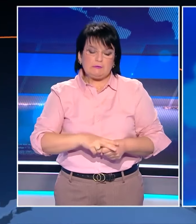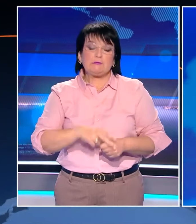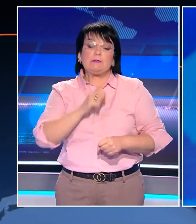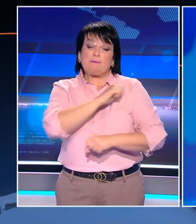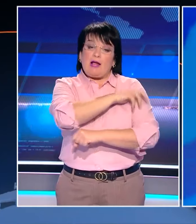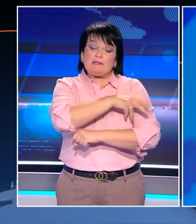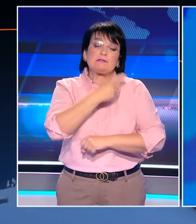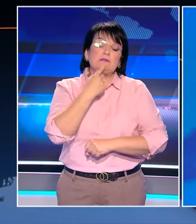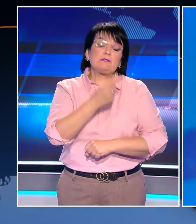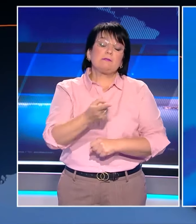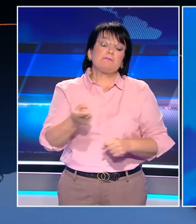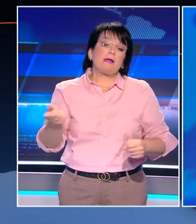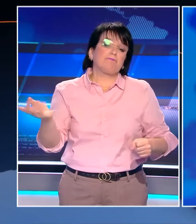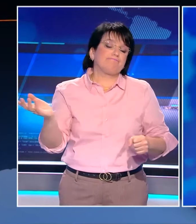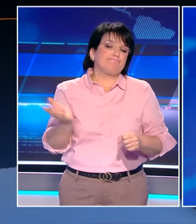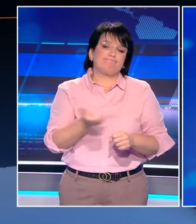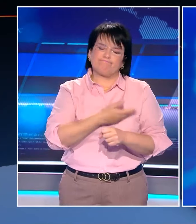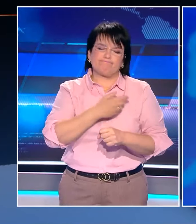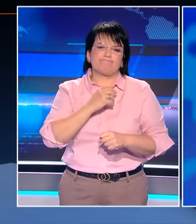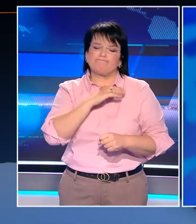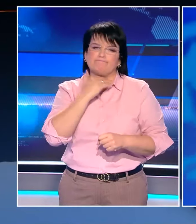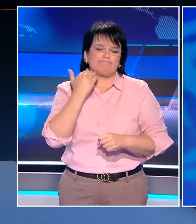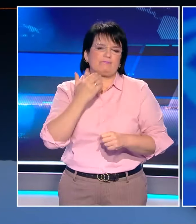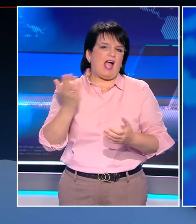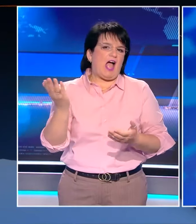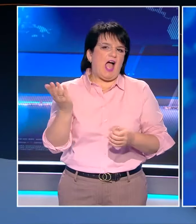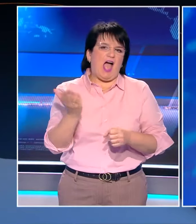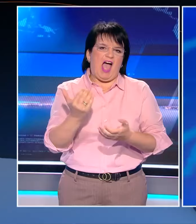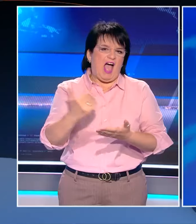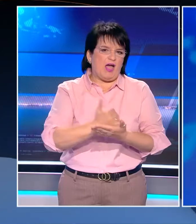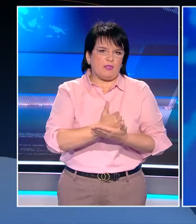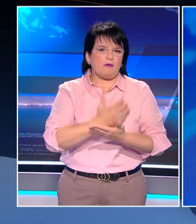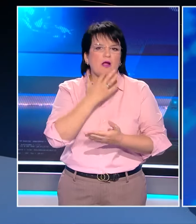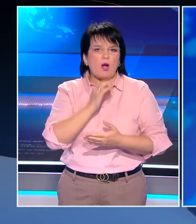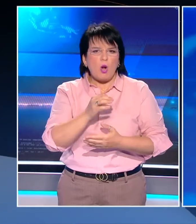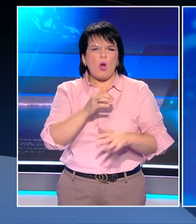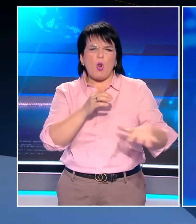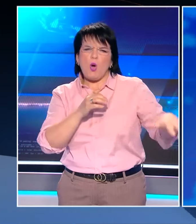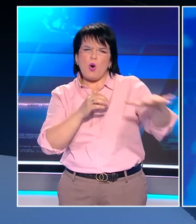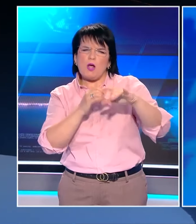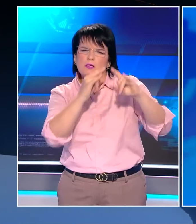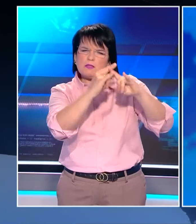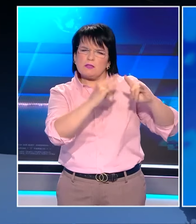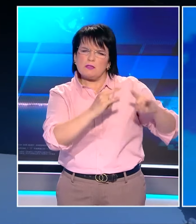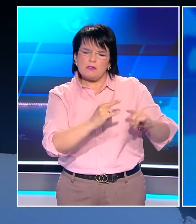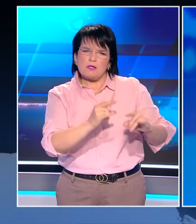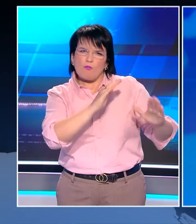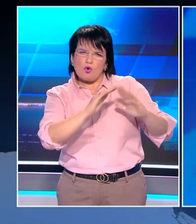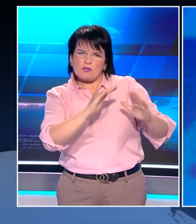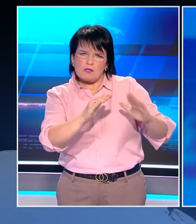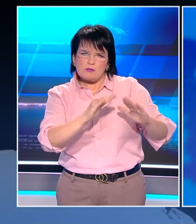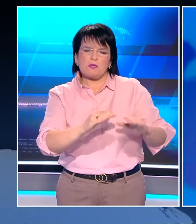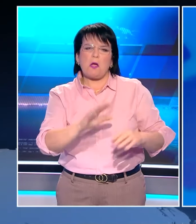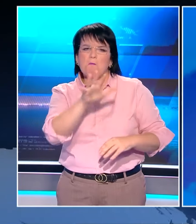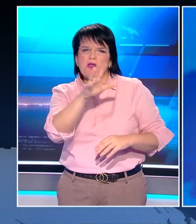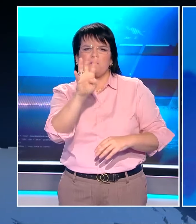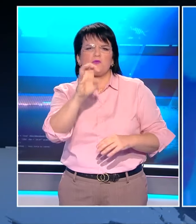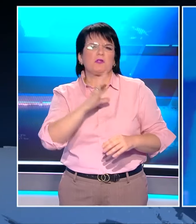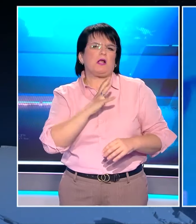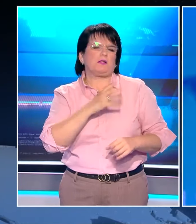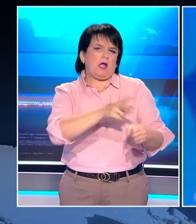οι Παλαιστίνοι, καθώς η πυρκαγιά μετά το πλήγμα επεκτάθηκε σε έναν από τους καταβλισμούς, με αποτέλεσμα να χάσουν τη ζωή τους